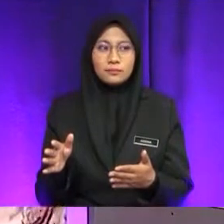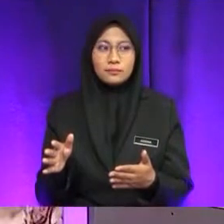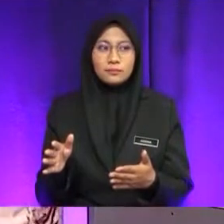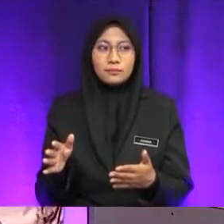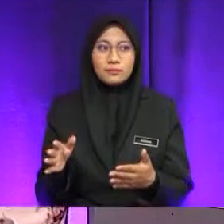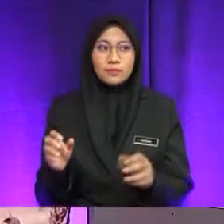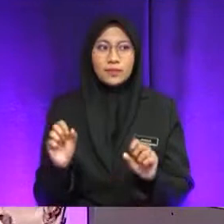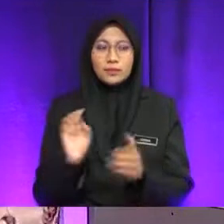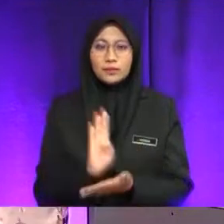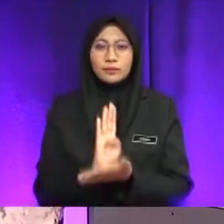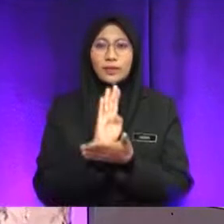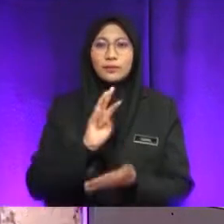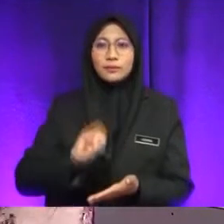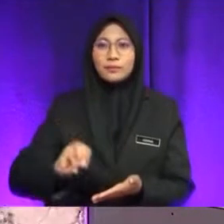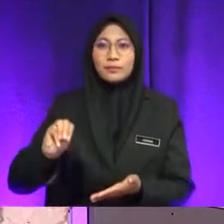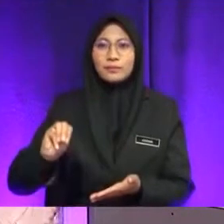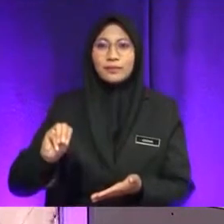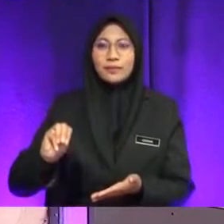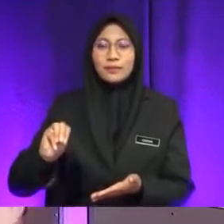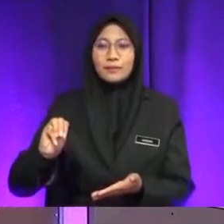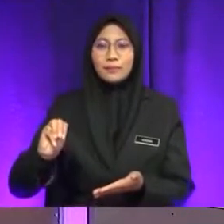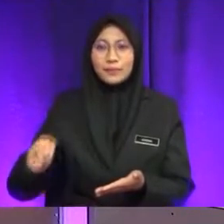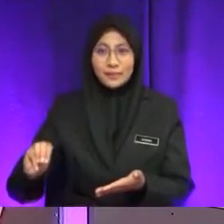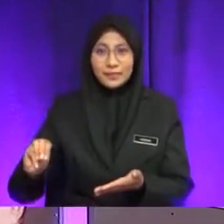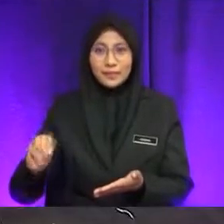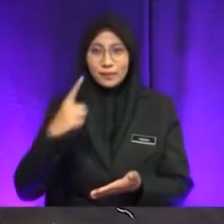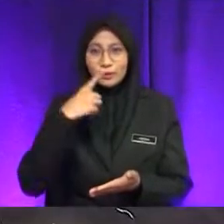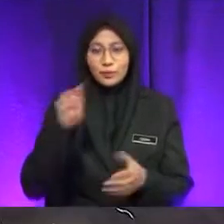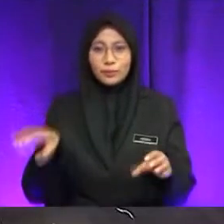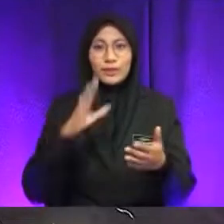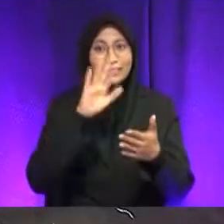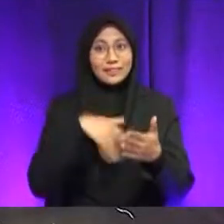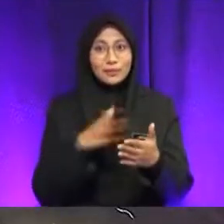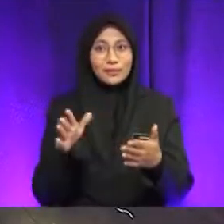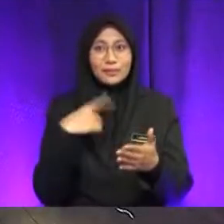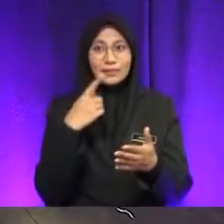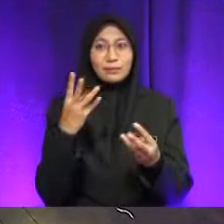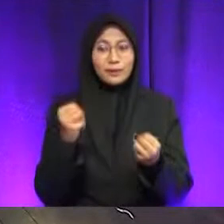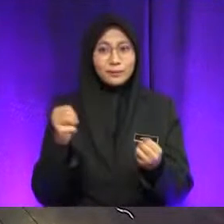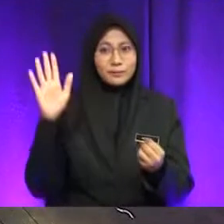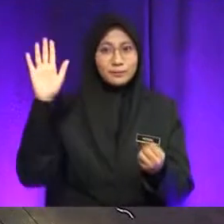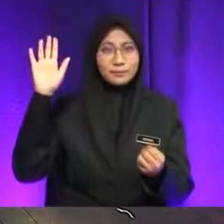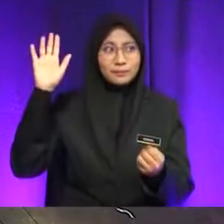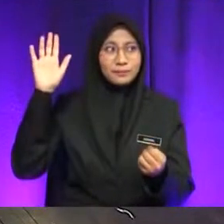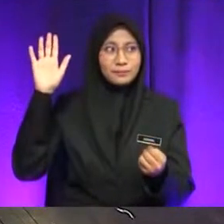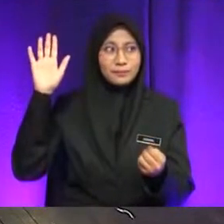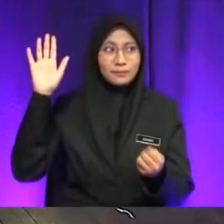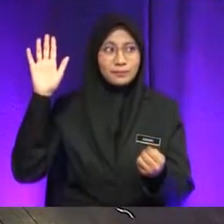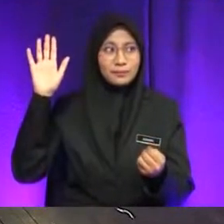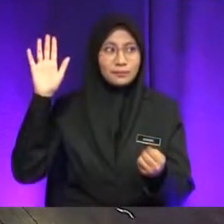bantu saya macam mana Zainab jadwal baru Desa publik bantu Hai aukey Cilegon nazhan